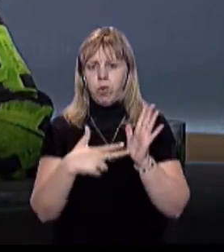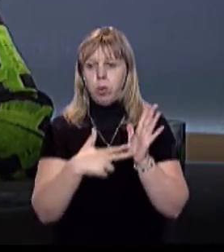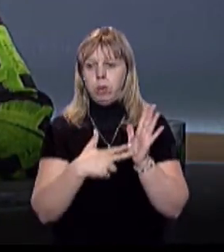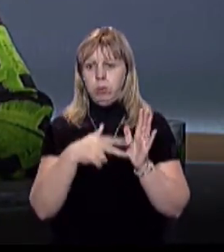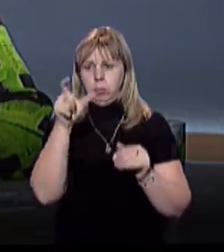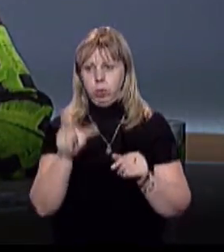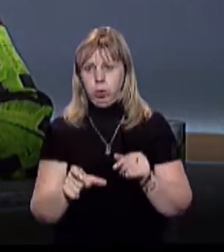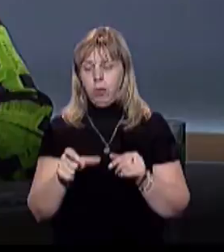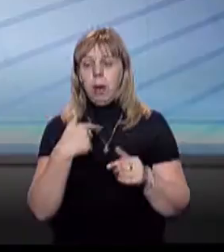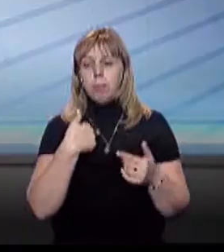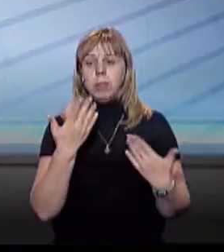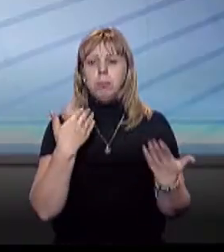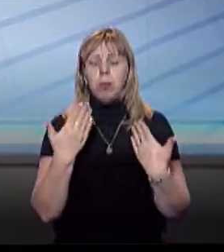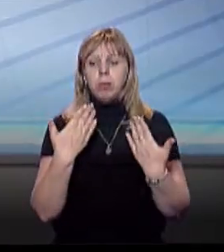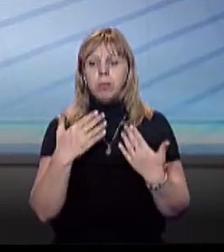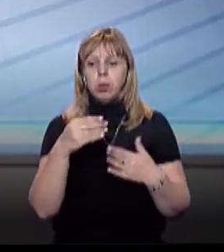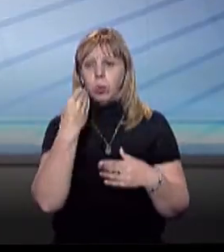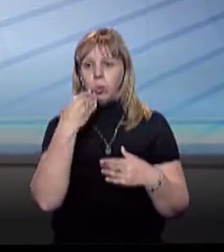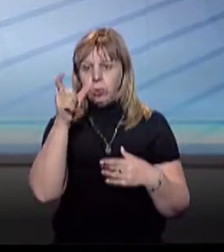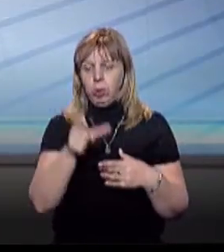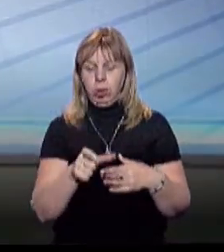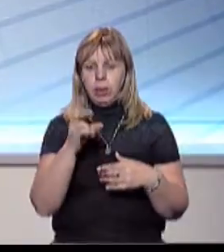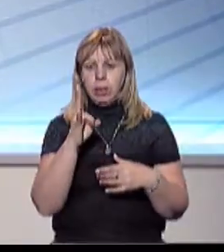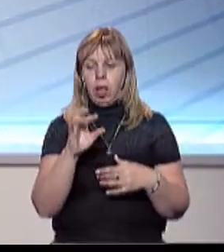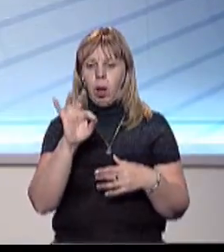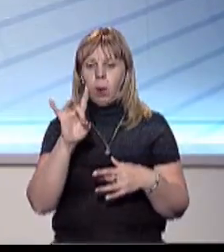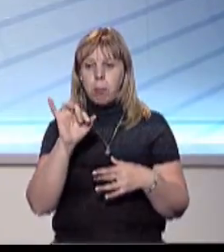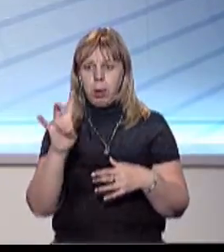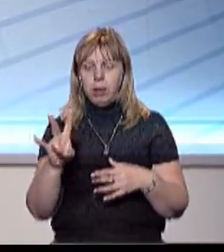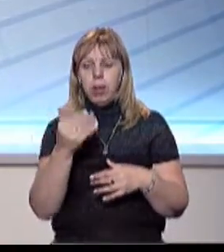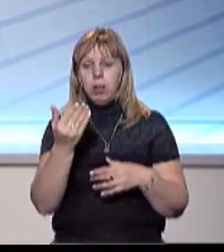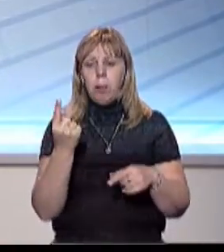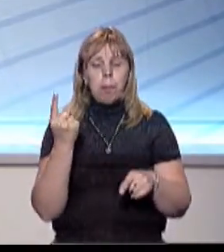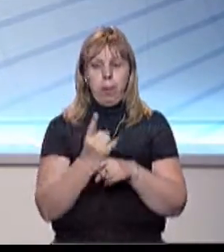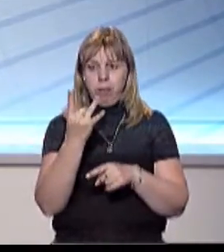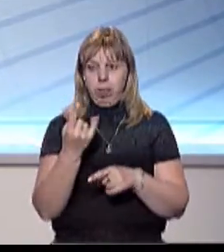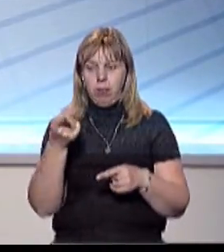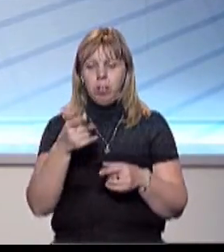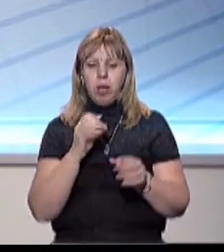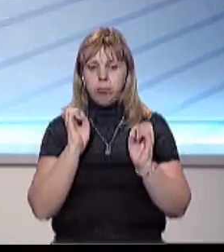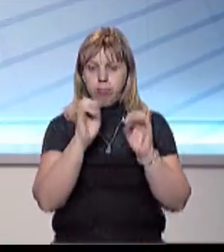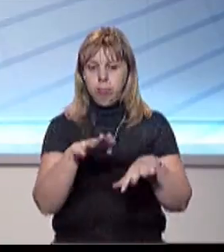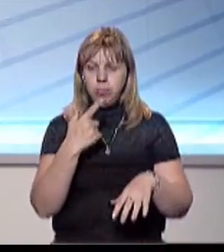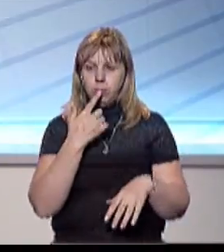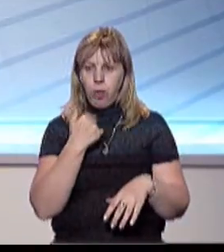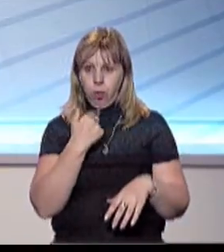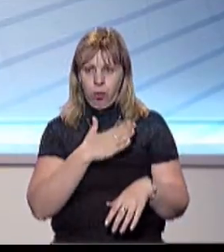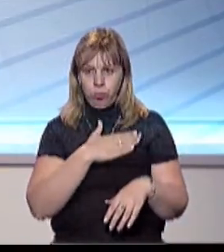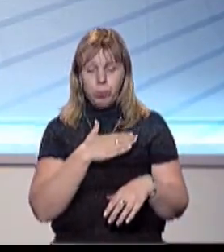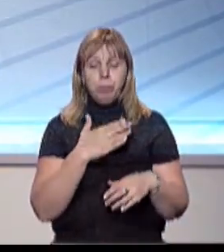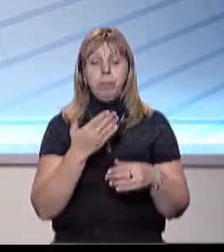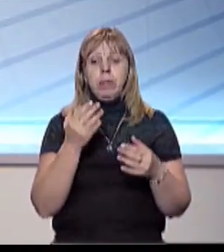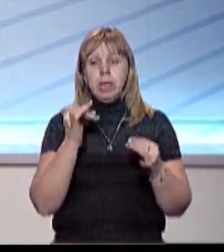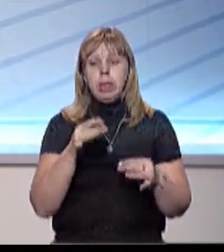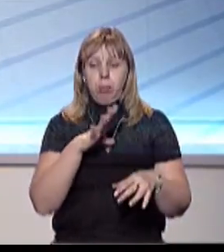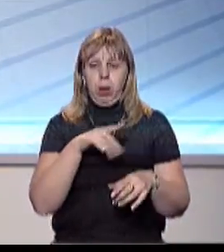чоловік. Ми поспілкувалися з ужгородкою Наталією Орбан. Сьогодні вперше вона стала доноркою крові і була